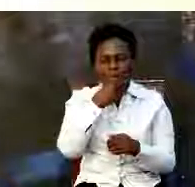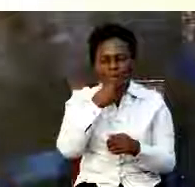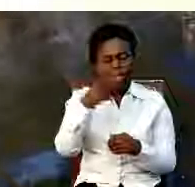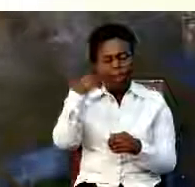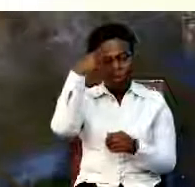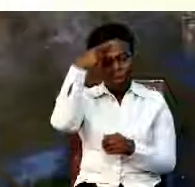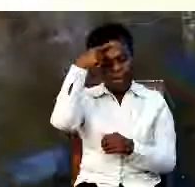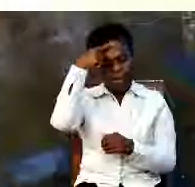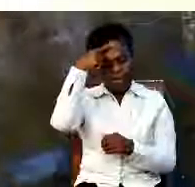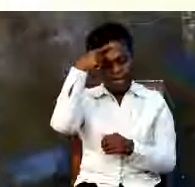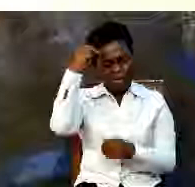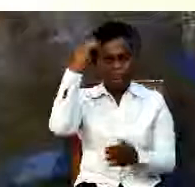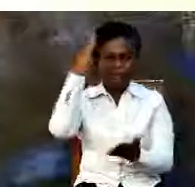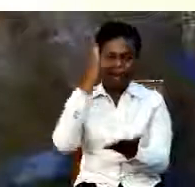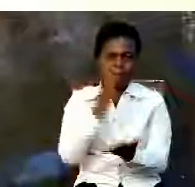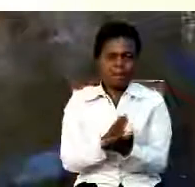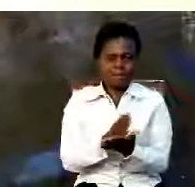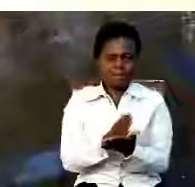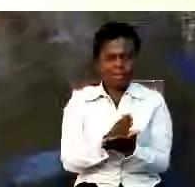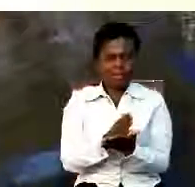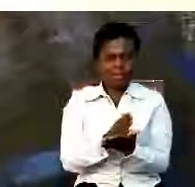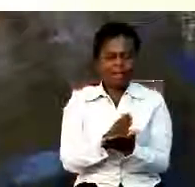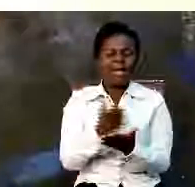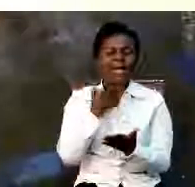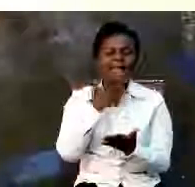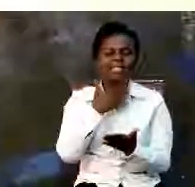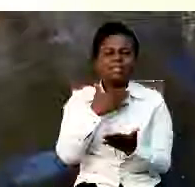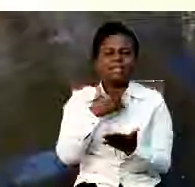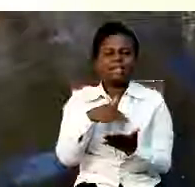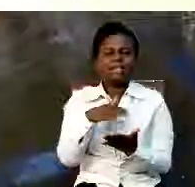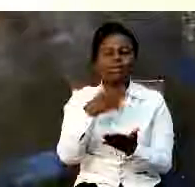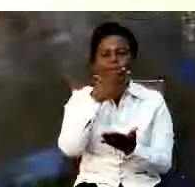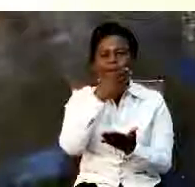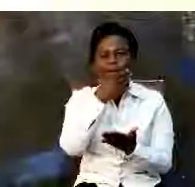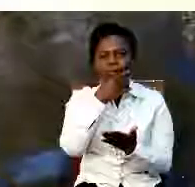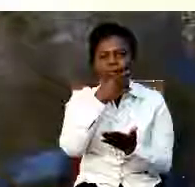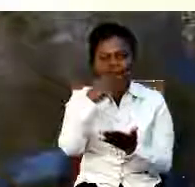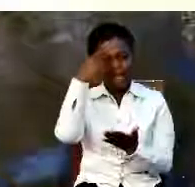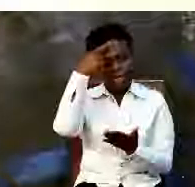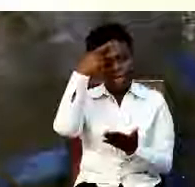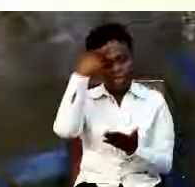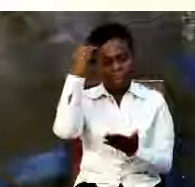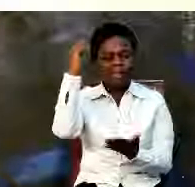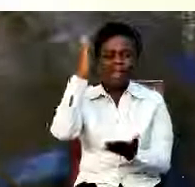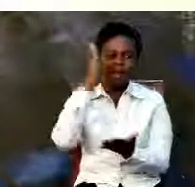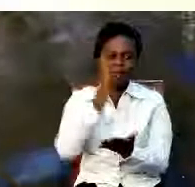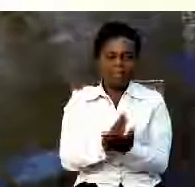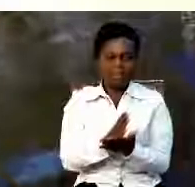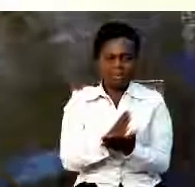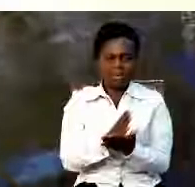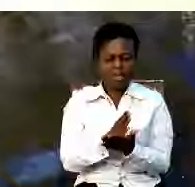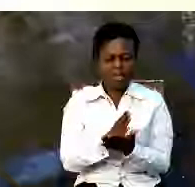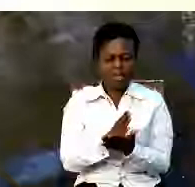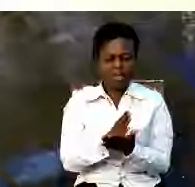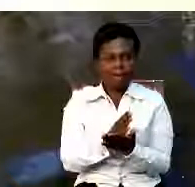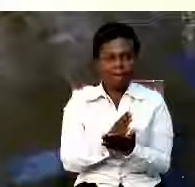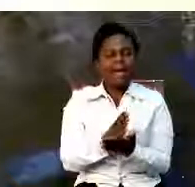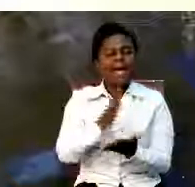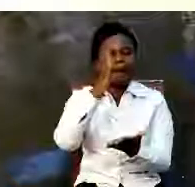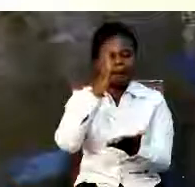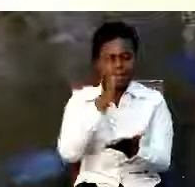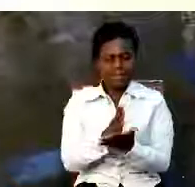kabisa kabisa. Anahitaji mwanamume anaweza kumwamini kabisa kabisa. Yaani nimeweka ile neno la mwisho. Namna gani jamani?